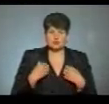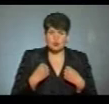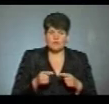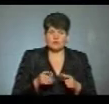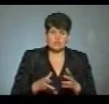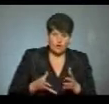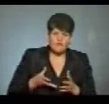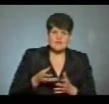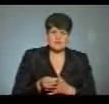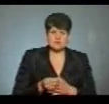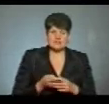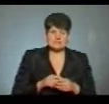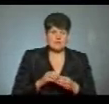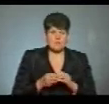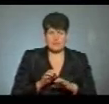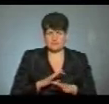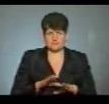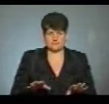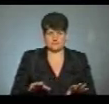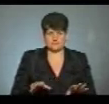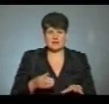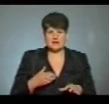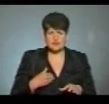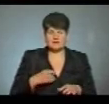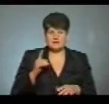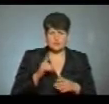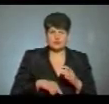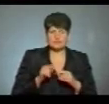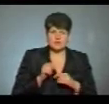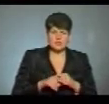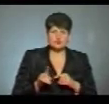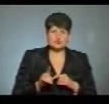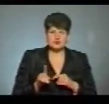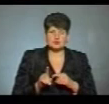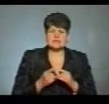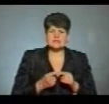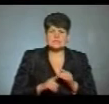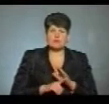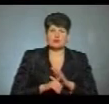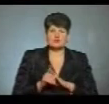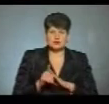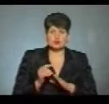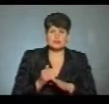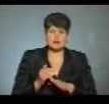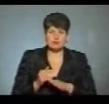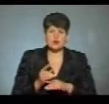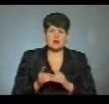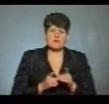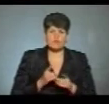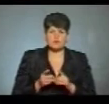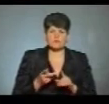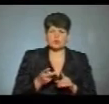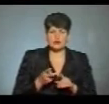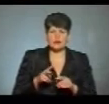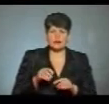його дофінансують, і цієї проблеми не виникне. Я переконаний в тому, що це початок етапу реформи вторинної ланки,